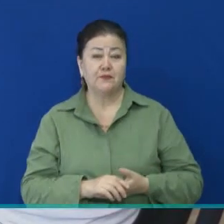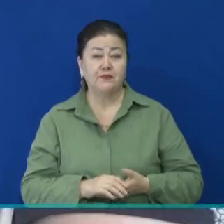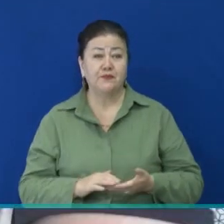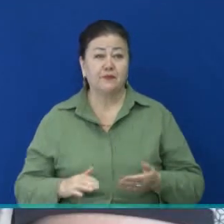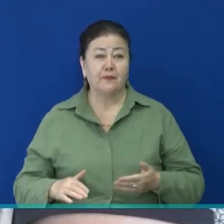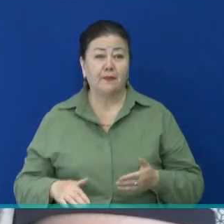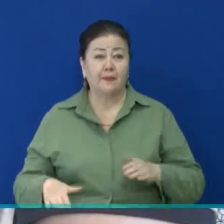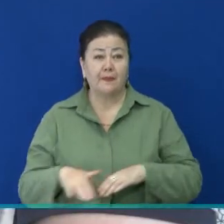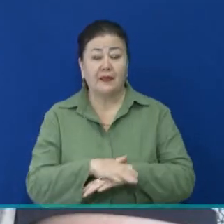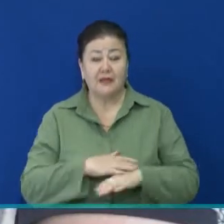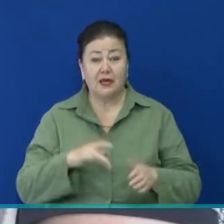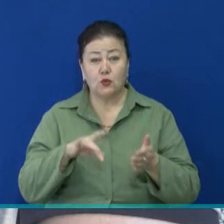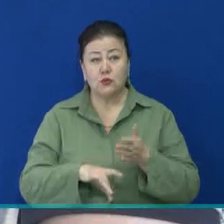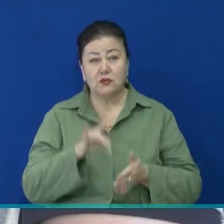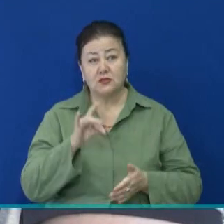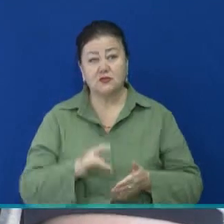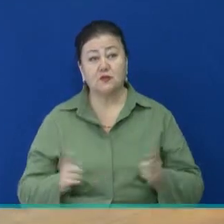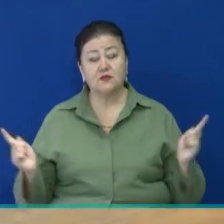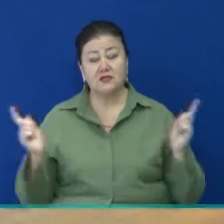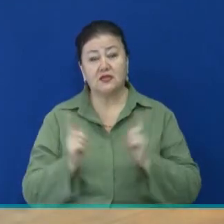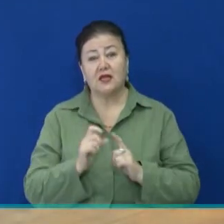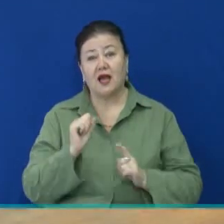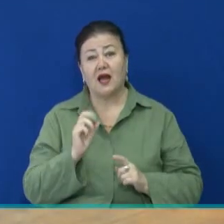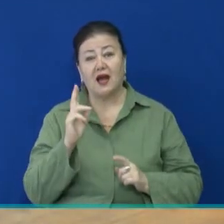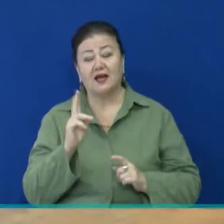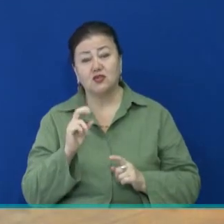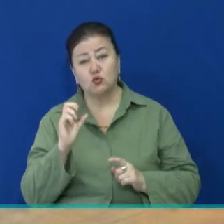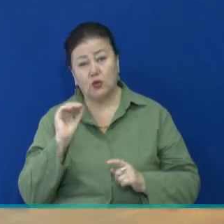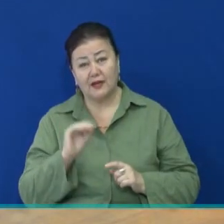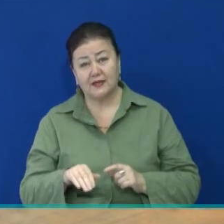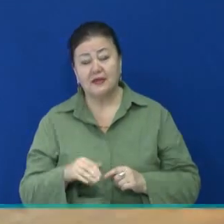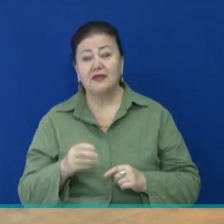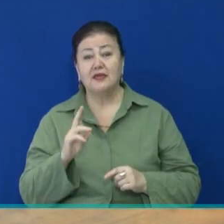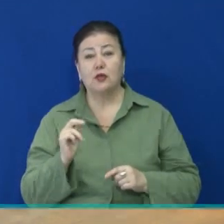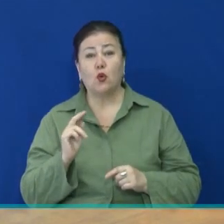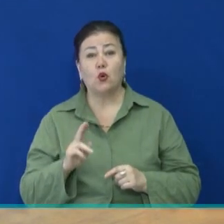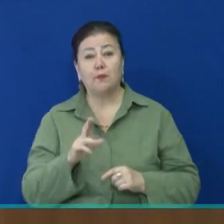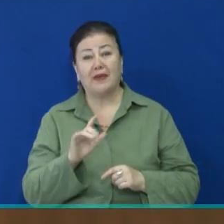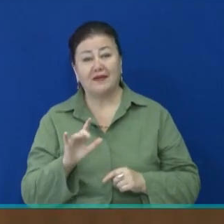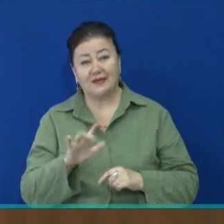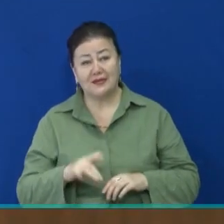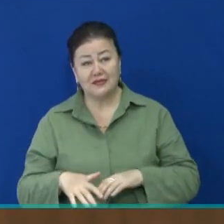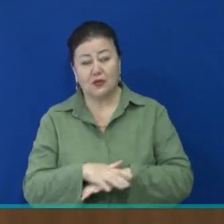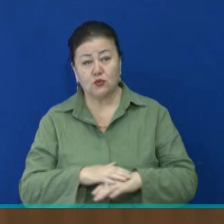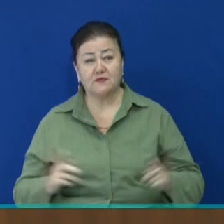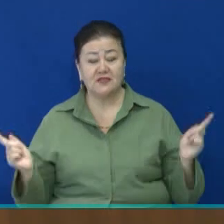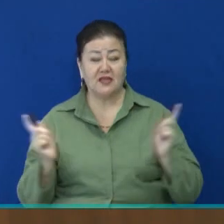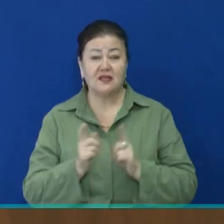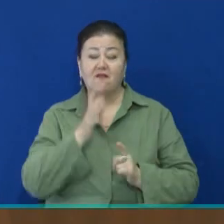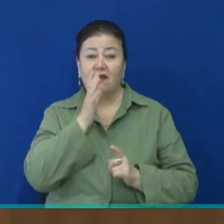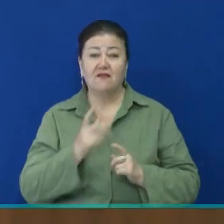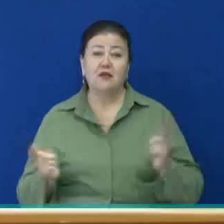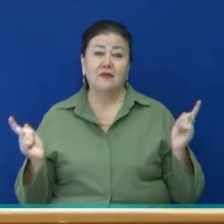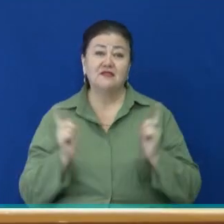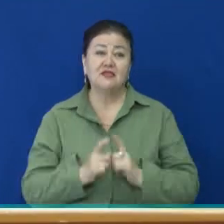Народный избранник провел встречу с депутатами Маслихата Аксуатского и Кокпиктинского районов, а также с местным населением. На встрече жители озвучили свои